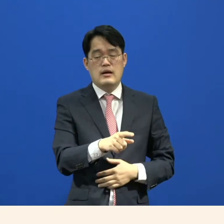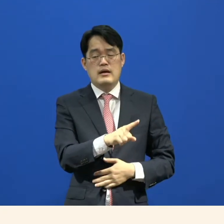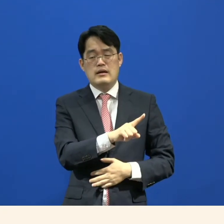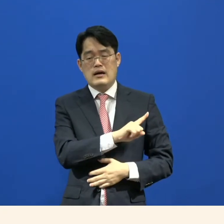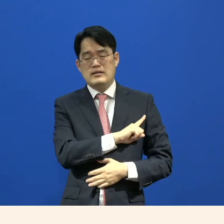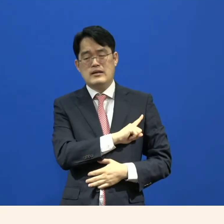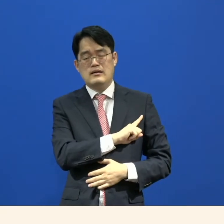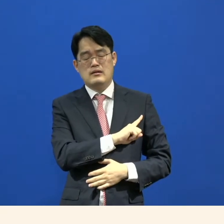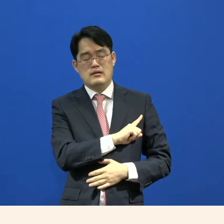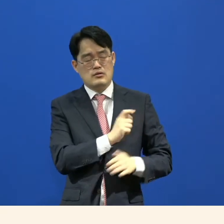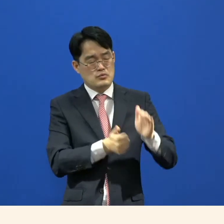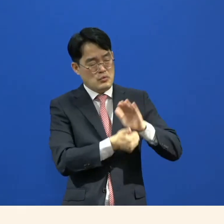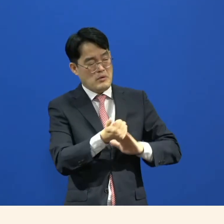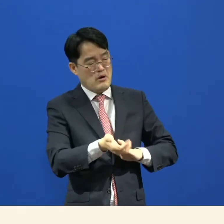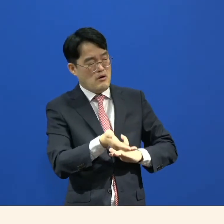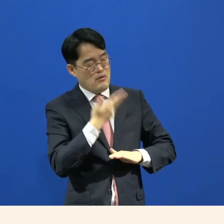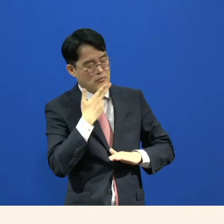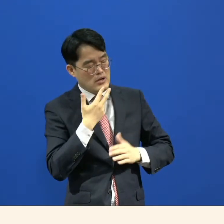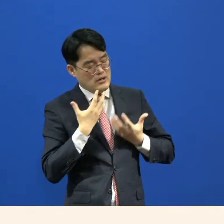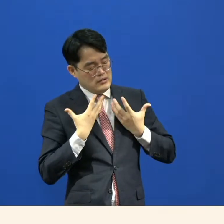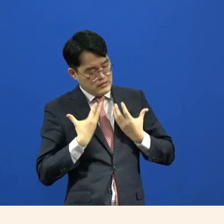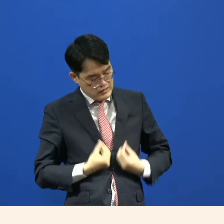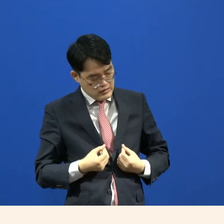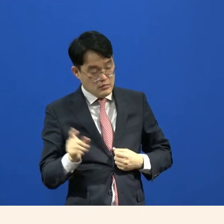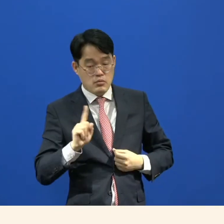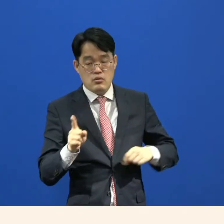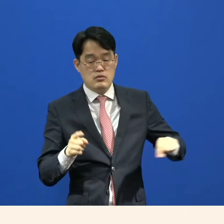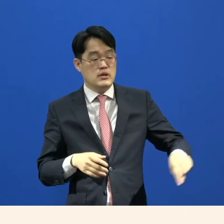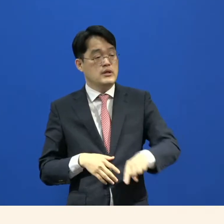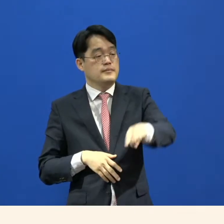십자가를 거부하고 무시하는 것입니다.